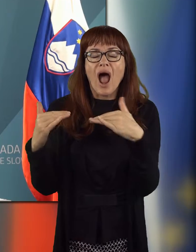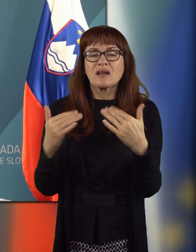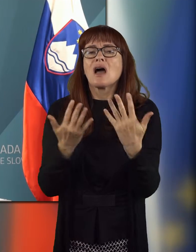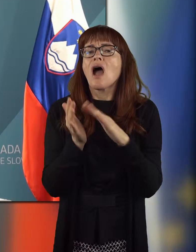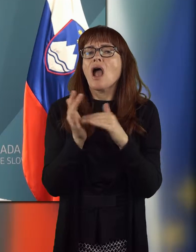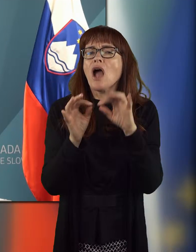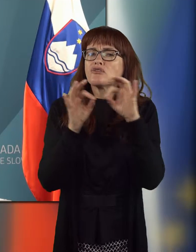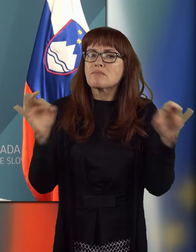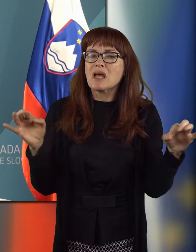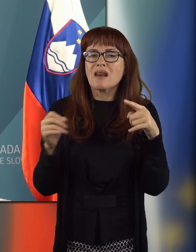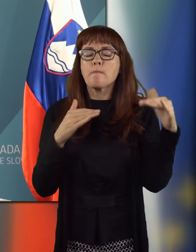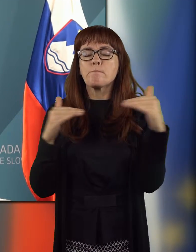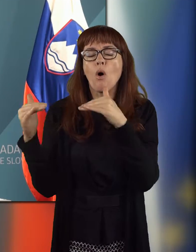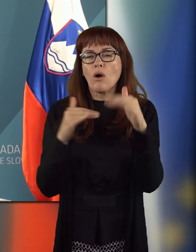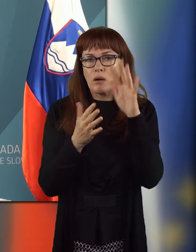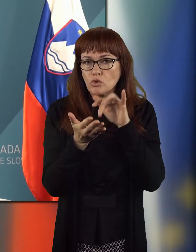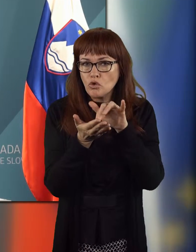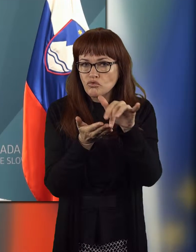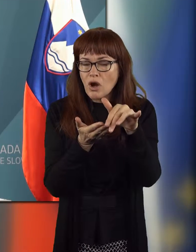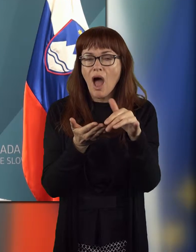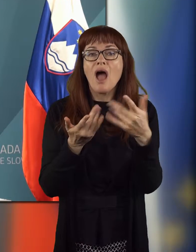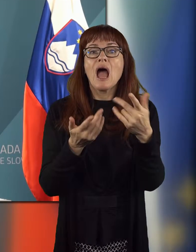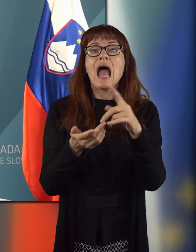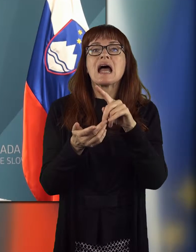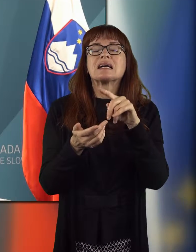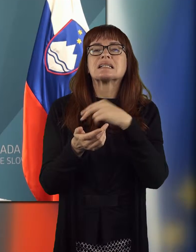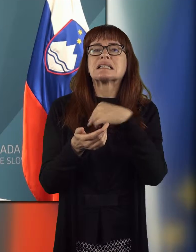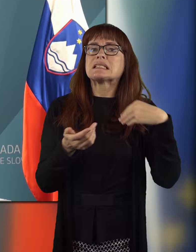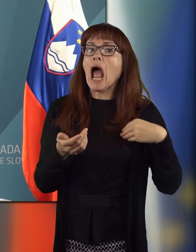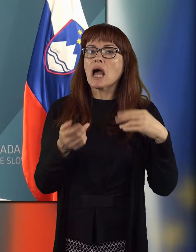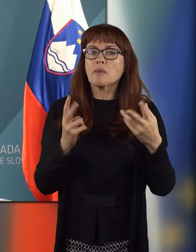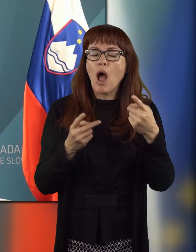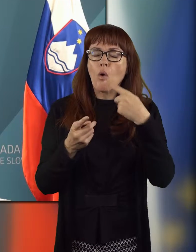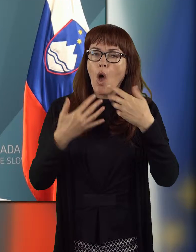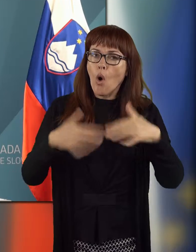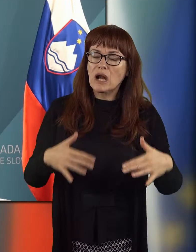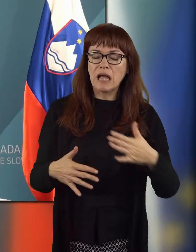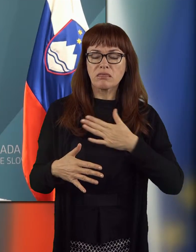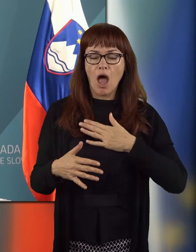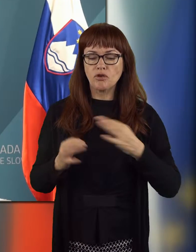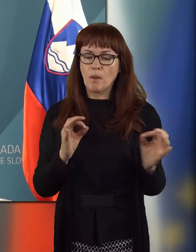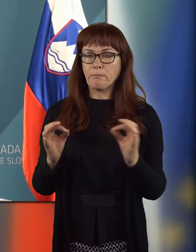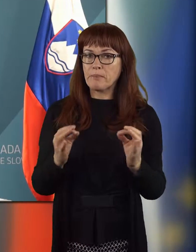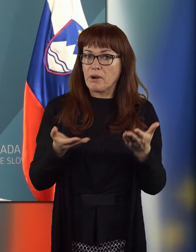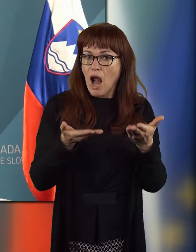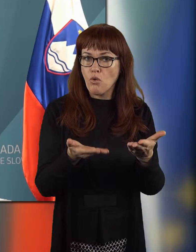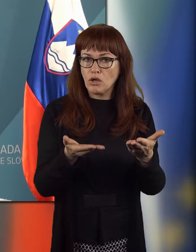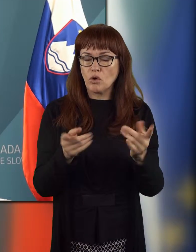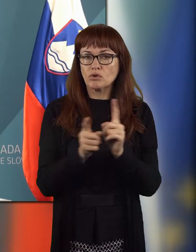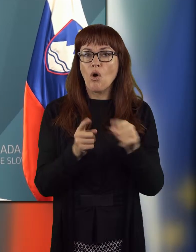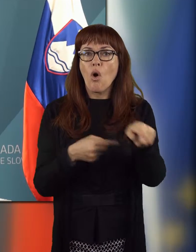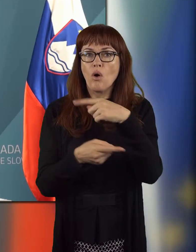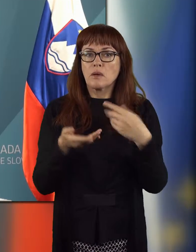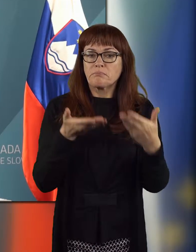meri bodo šla ta pogajanja in kako bi si mogoče Zagreb lahko razlagal to našo pripravljenost, ne? Ker se